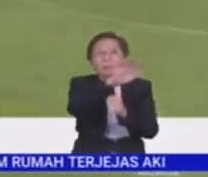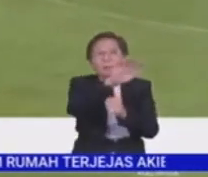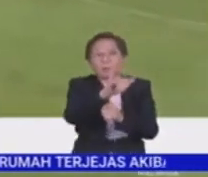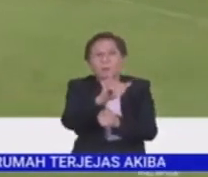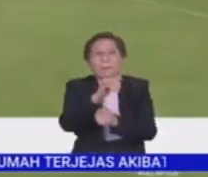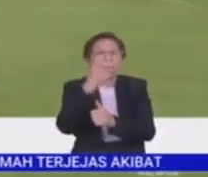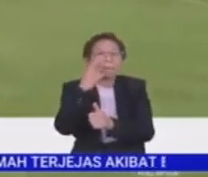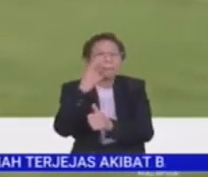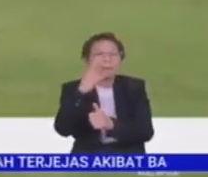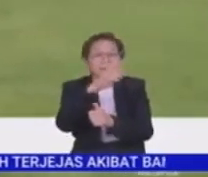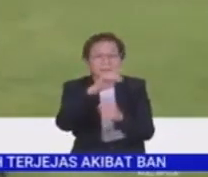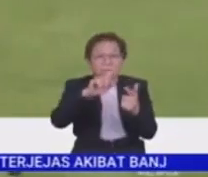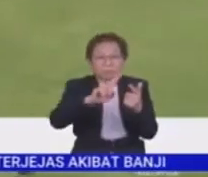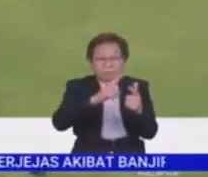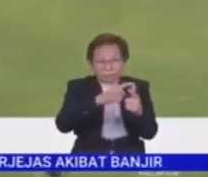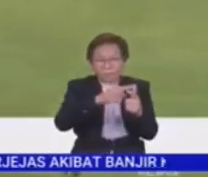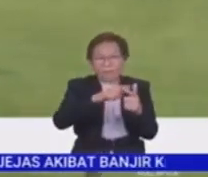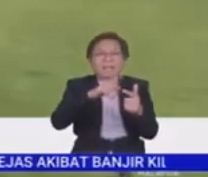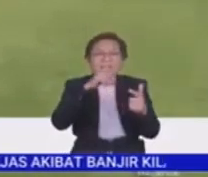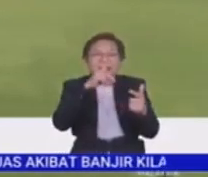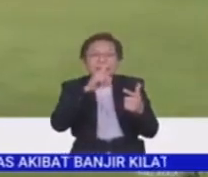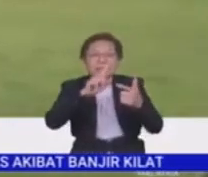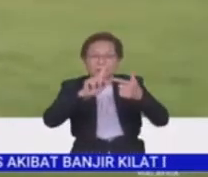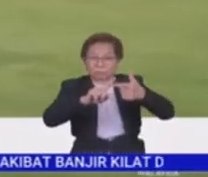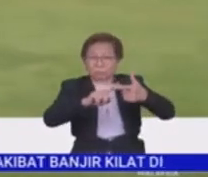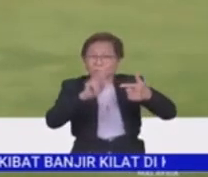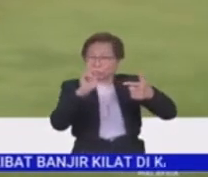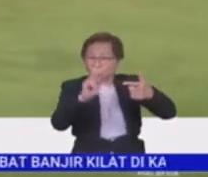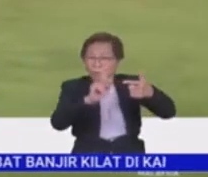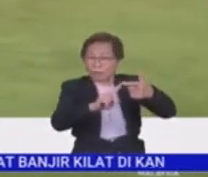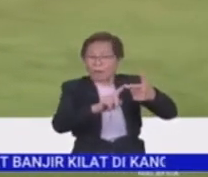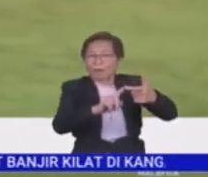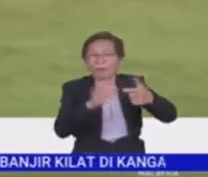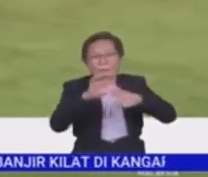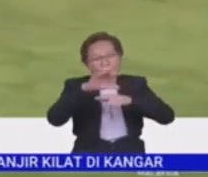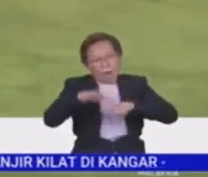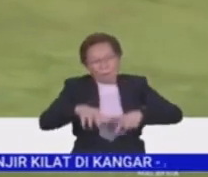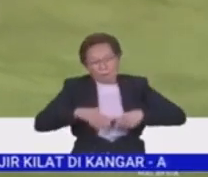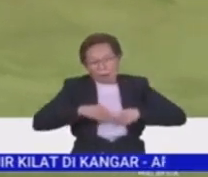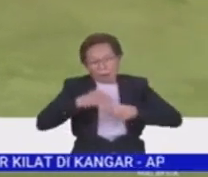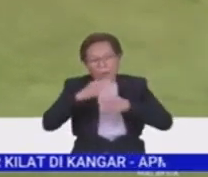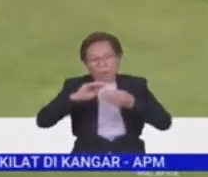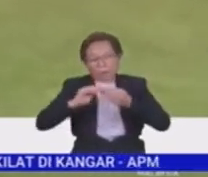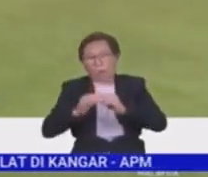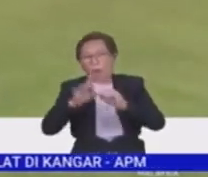56 mata, manakala Kedah yang merupakan naib juara musim lepas terpaksa akur